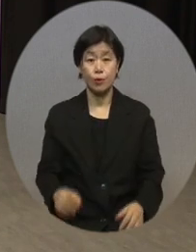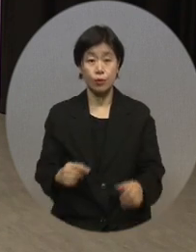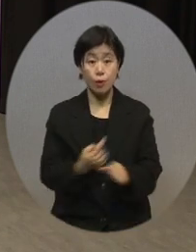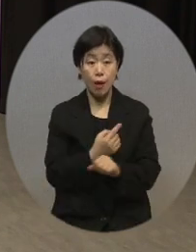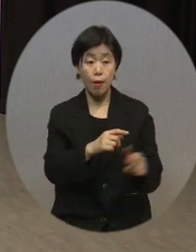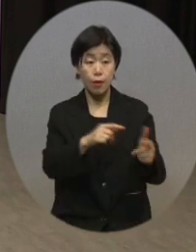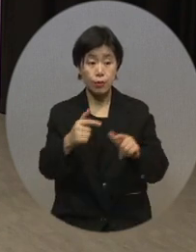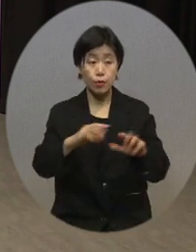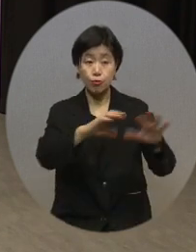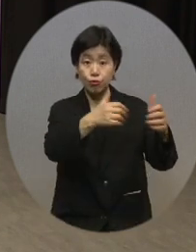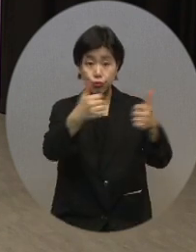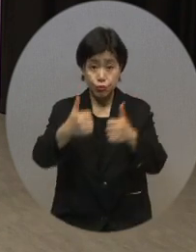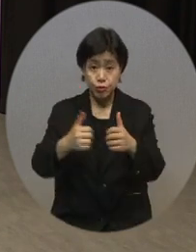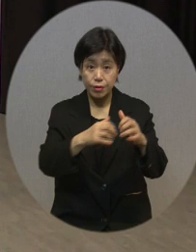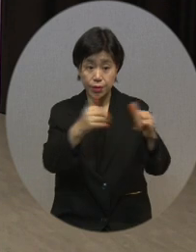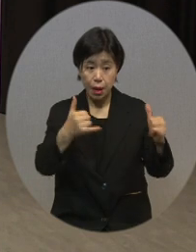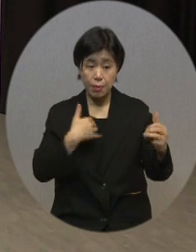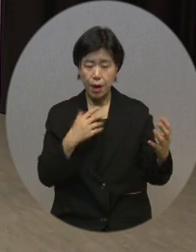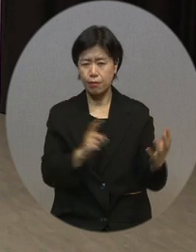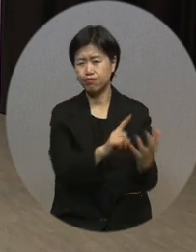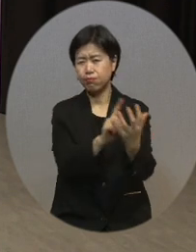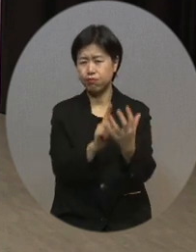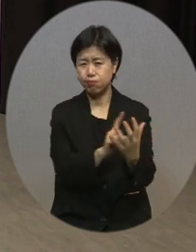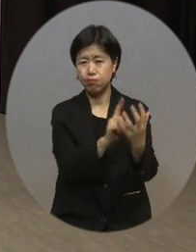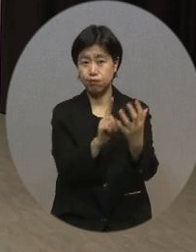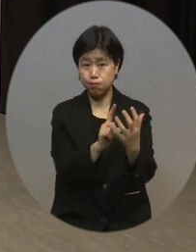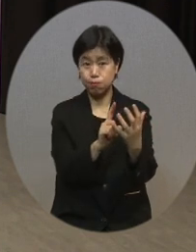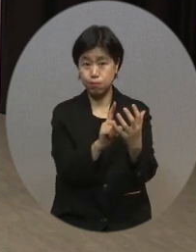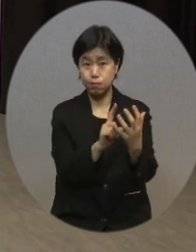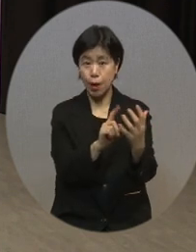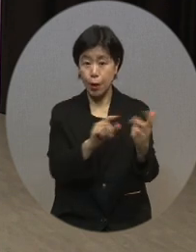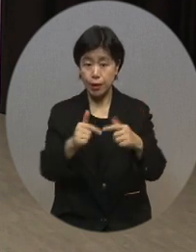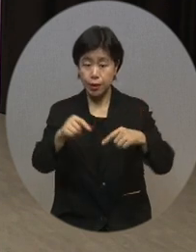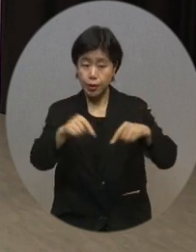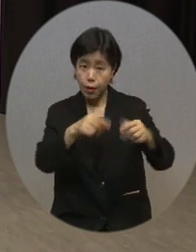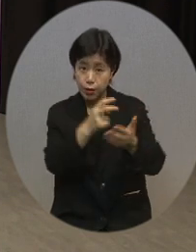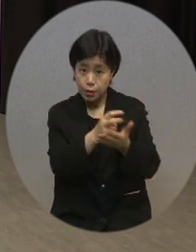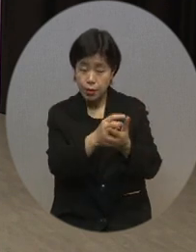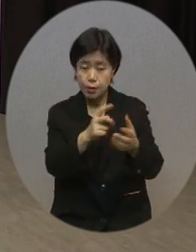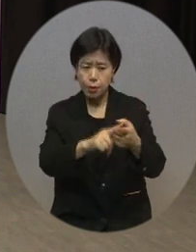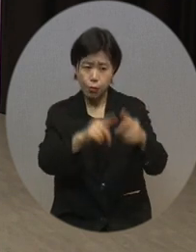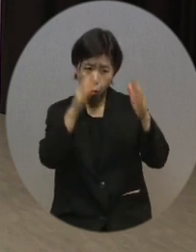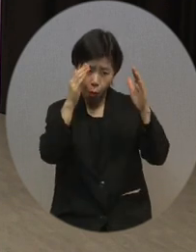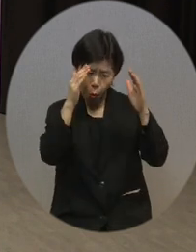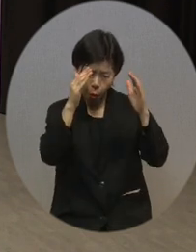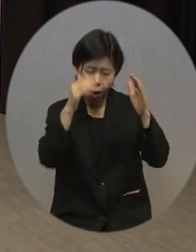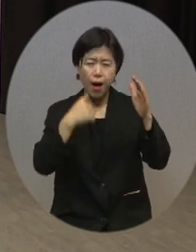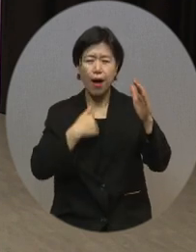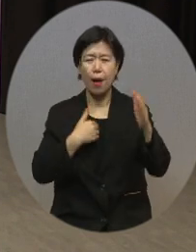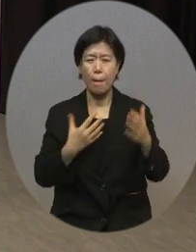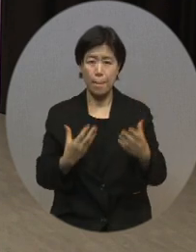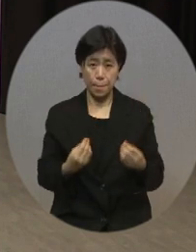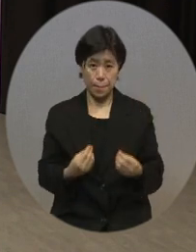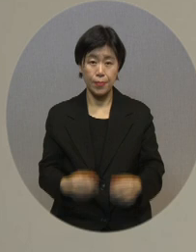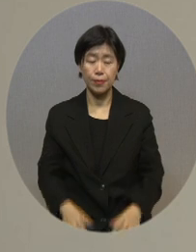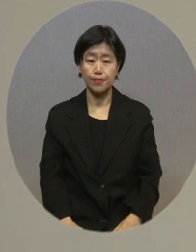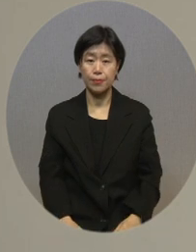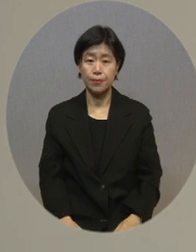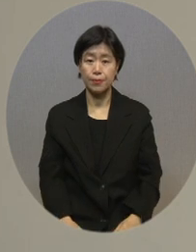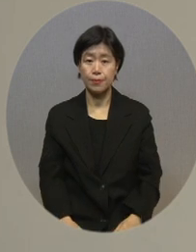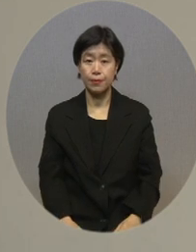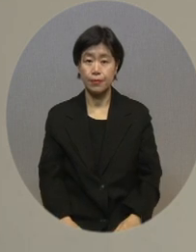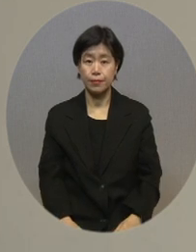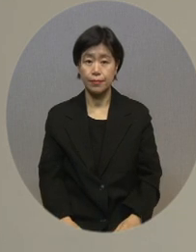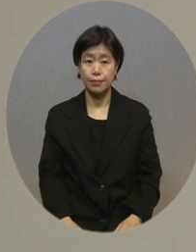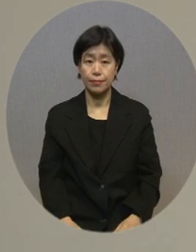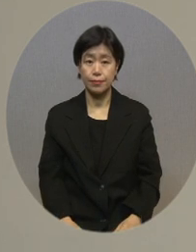모시다가 거기서 이제 정책적인 공부를 많이 했죠. 네. 상임위에서 정책적인 공부를 많이 했고